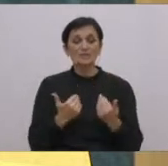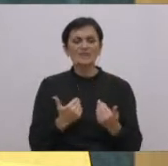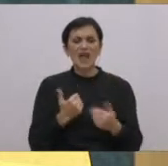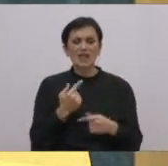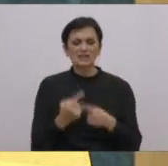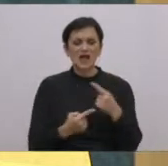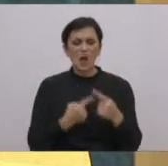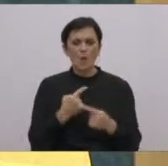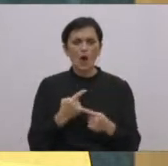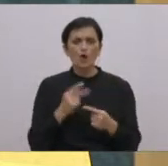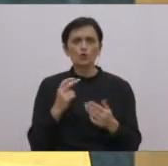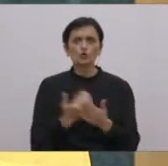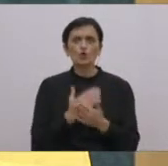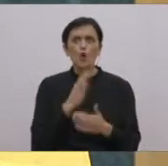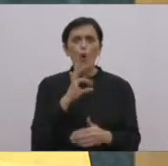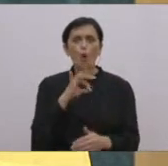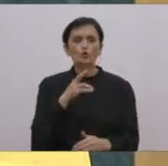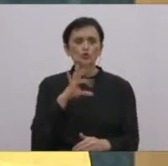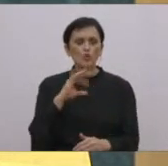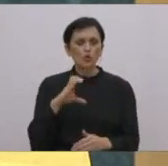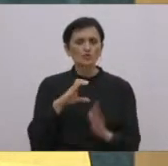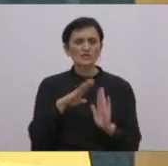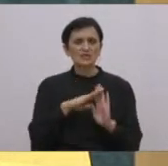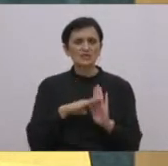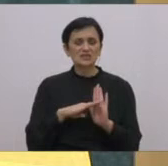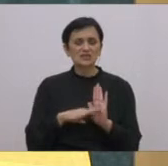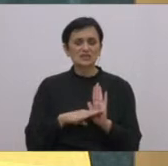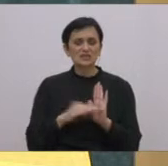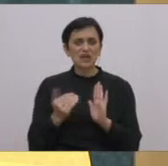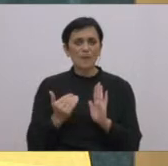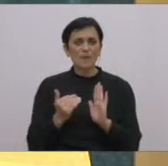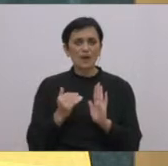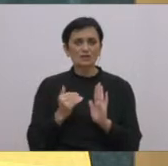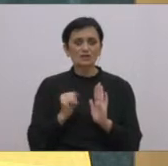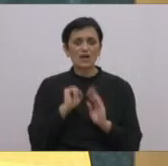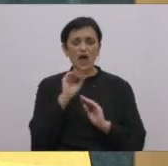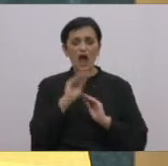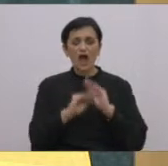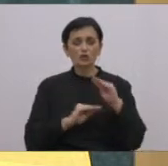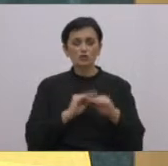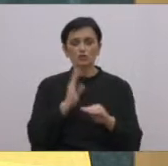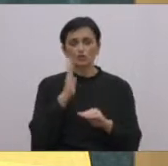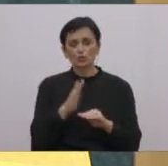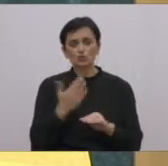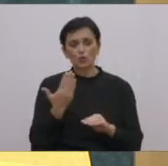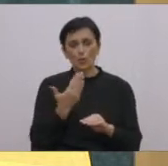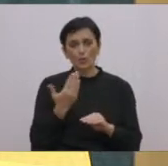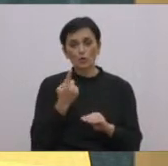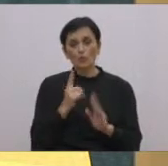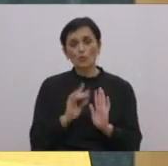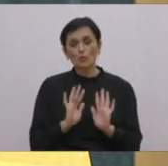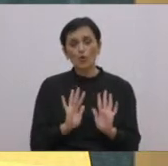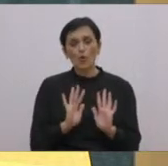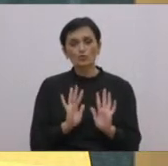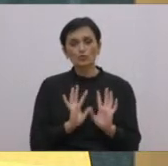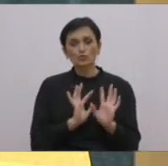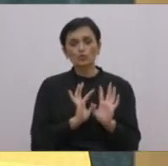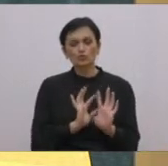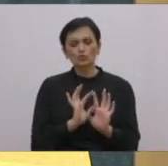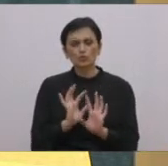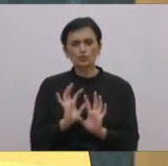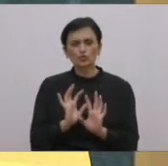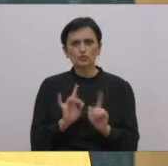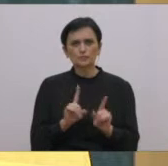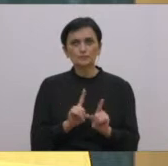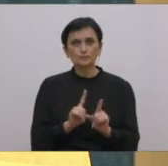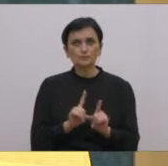თანამედროვე რევერსული ოსმოსის სისტემით აღჭურვილი იქნება, რომელიც არამხოლოდ უზრუნველყოფს, ასე